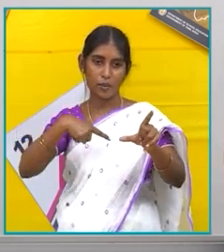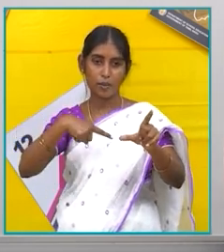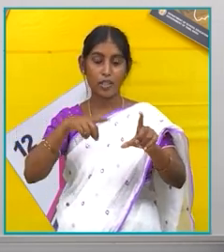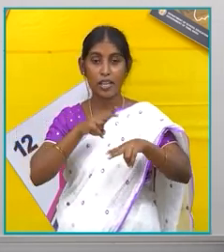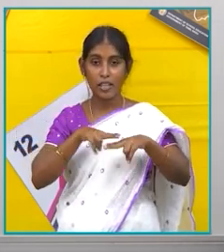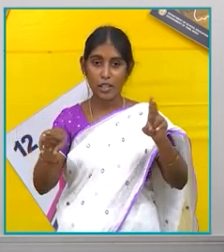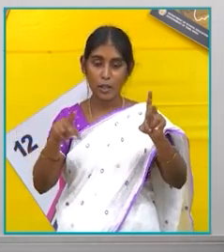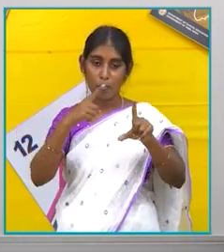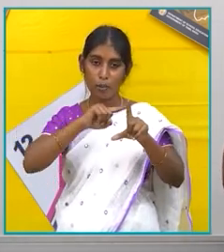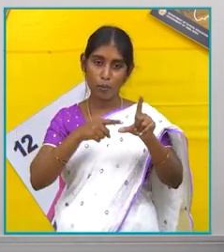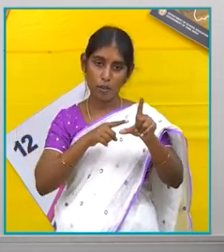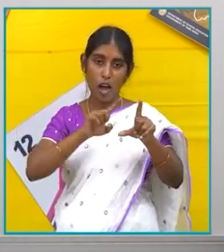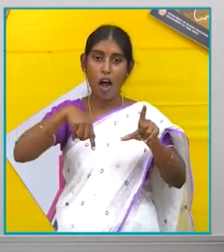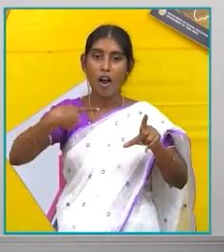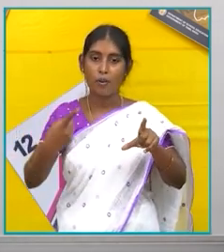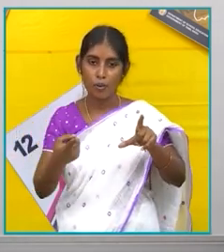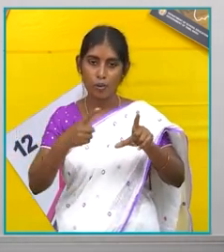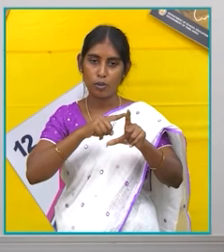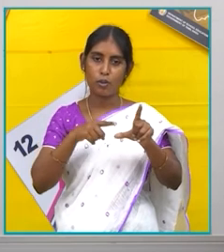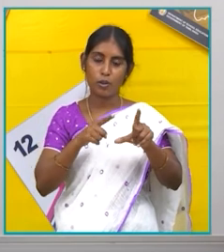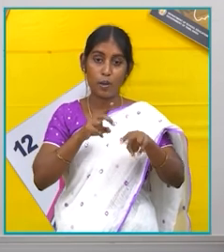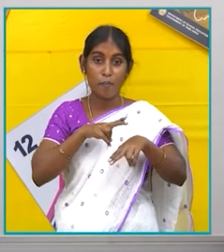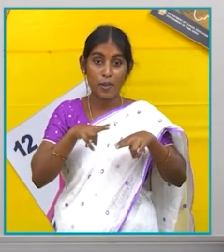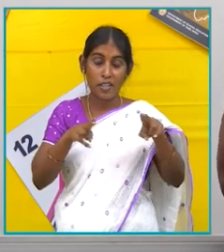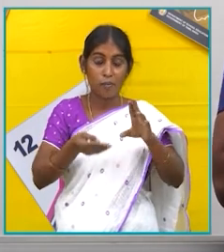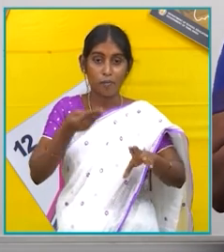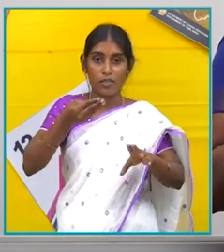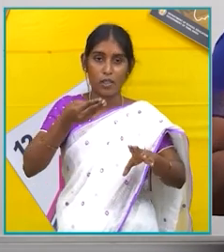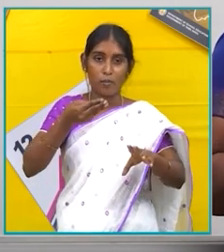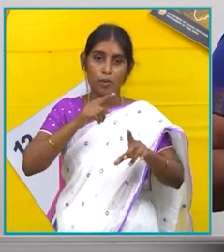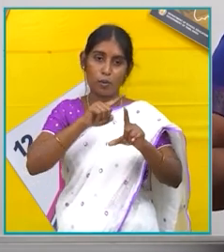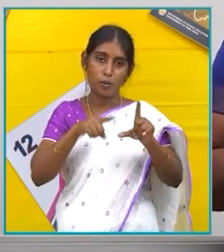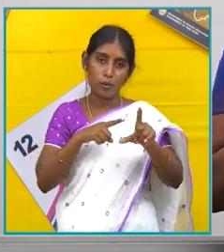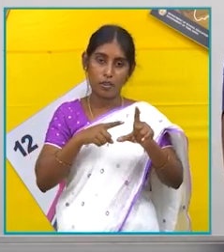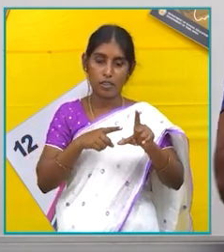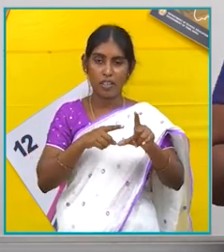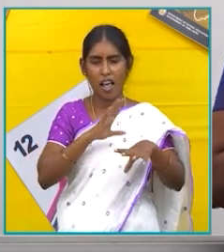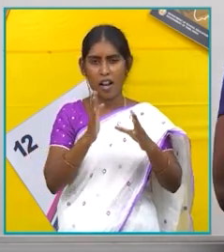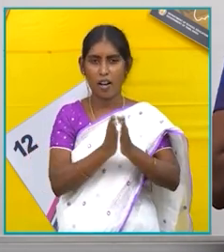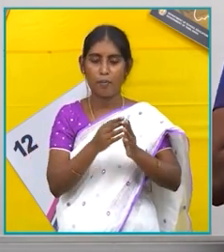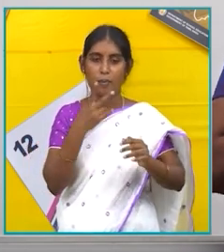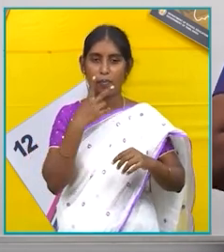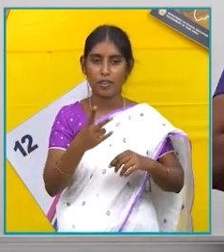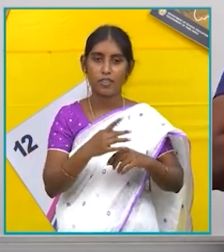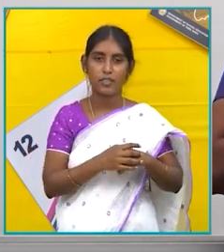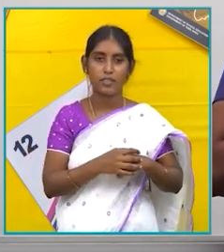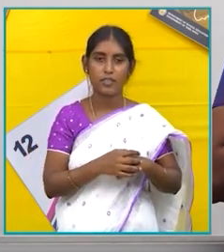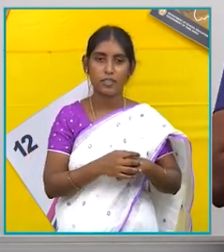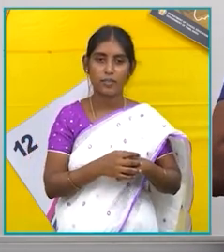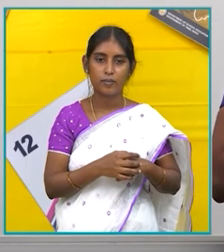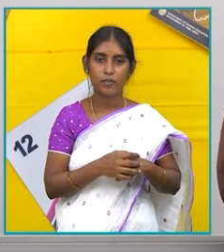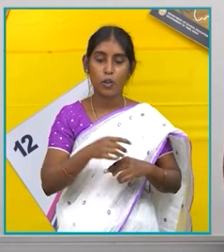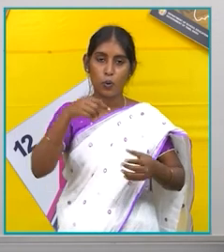நிரப்பு கோணங்கள், அடுத்துள்ள கோணங்கள், மிகை நிரப்பு கோணங்கள், நேரிய கோண ஜோடிகள், இதெல்லாம் பார்த்தோம் இல்லையா. கோணங்களின்